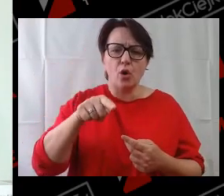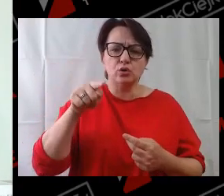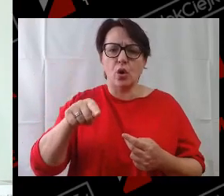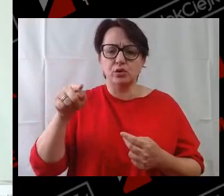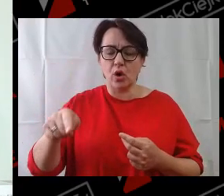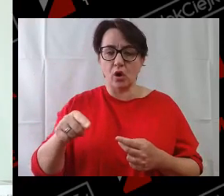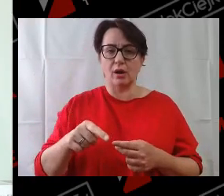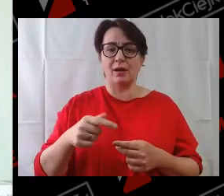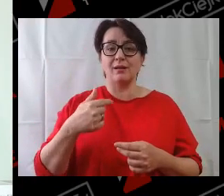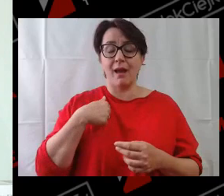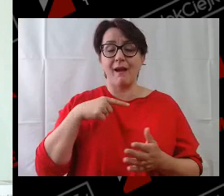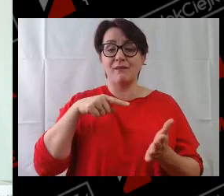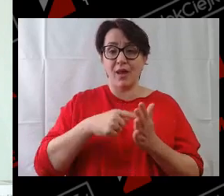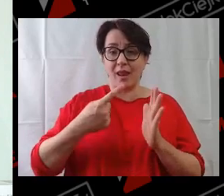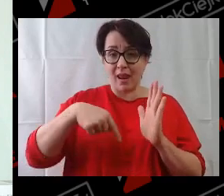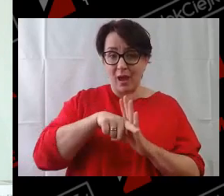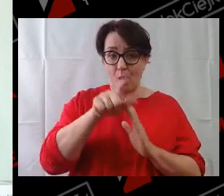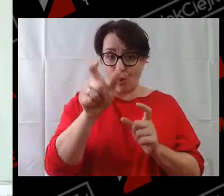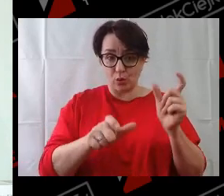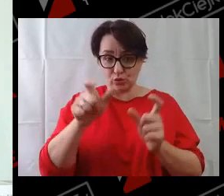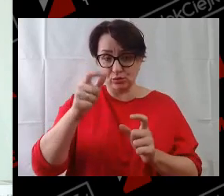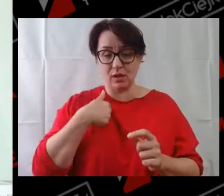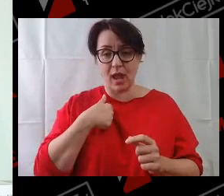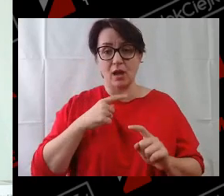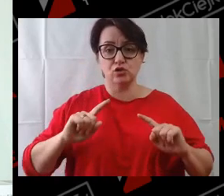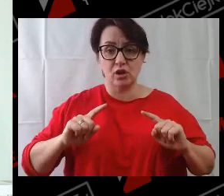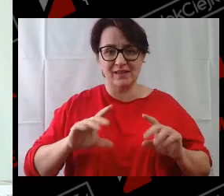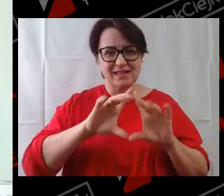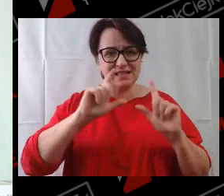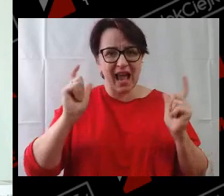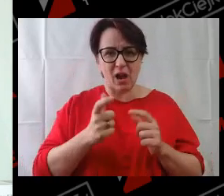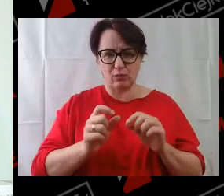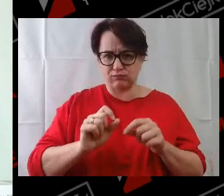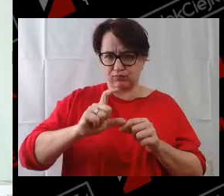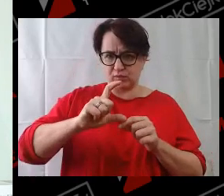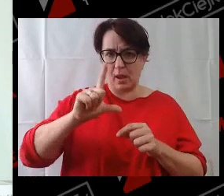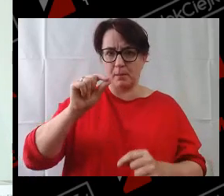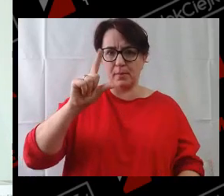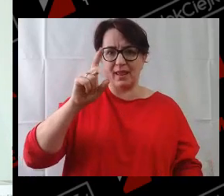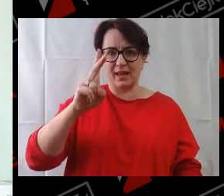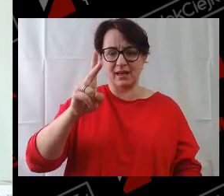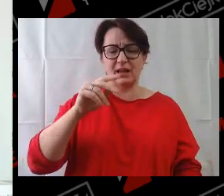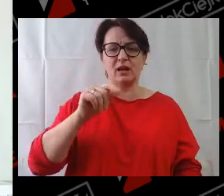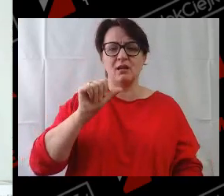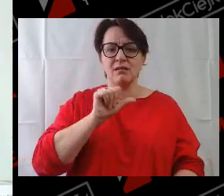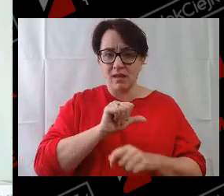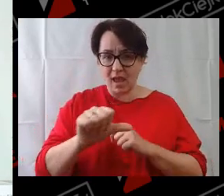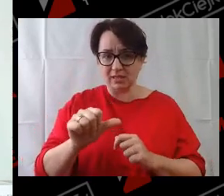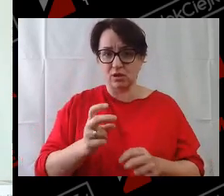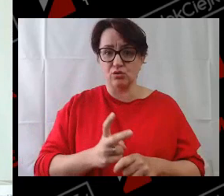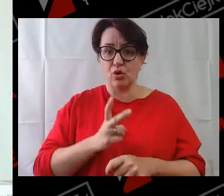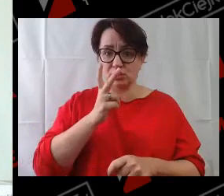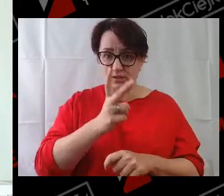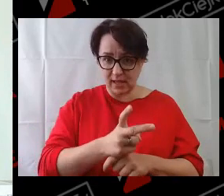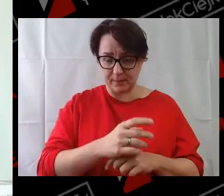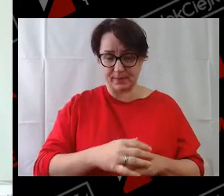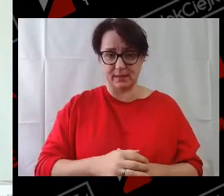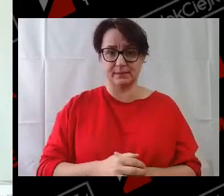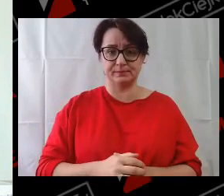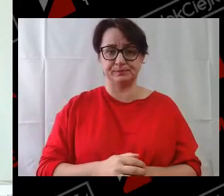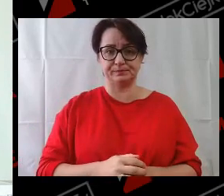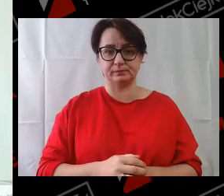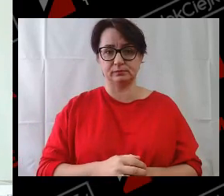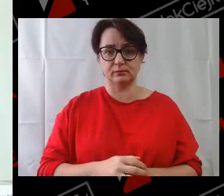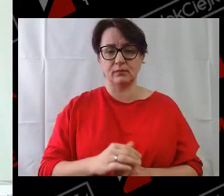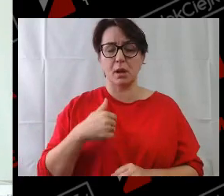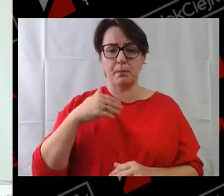to właśnie wszystkich sceptyków zorganizowałam cały takie plik który na stronie arbitra był jakiś czas temu opublikowane